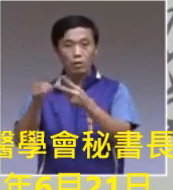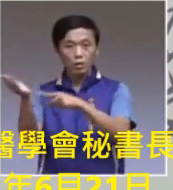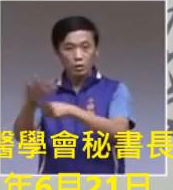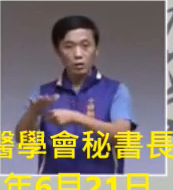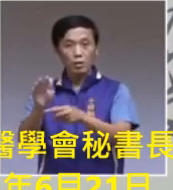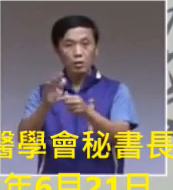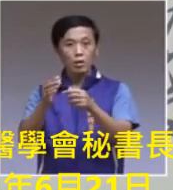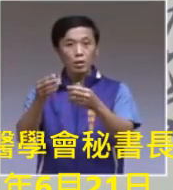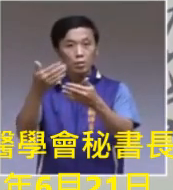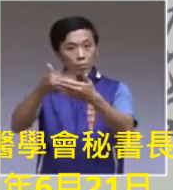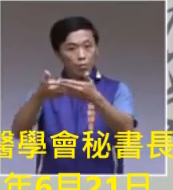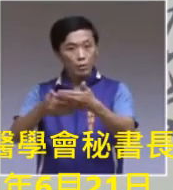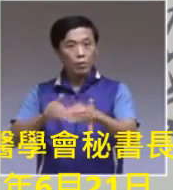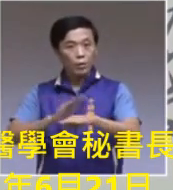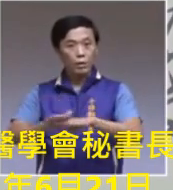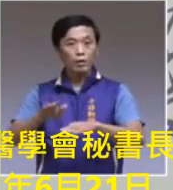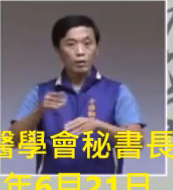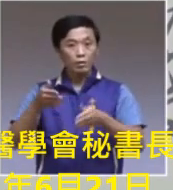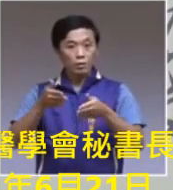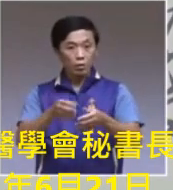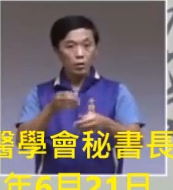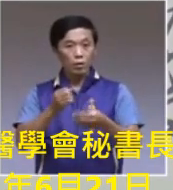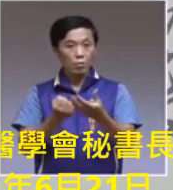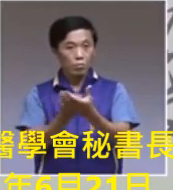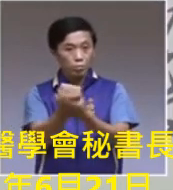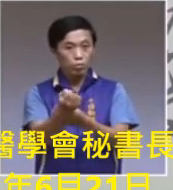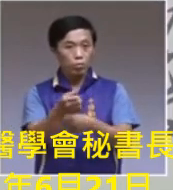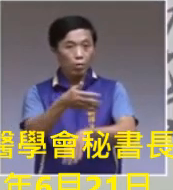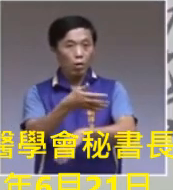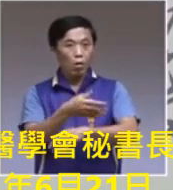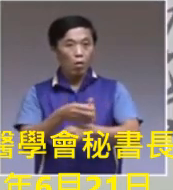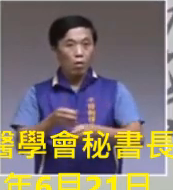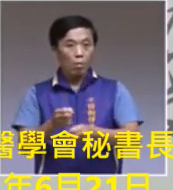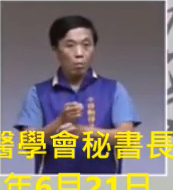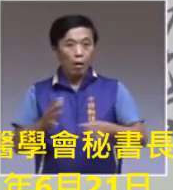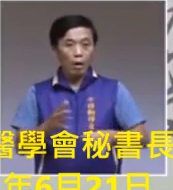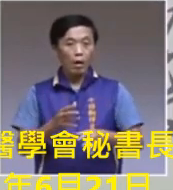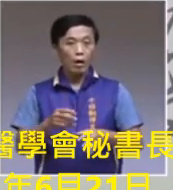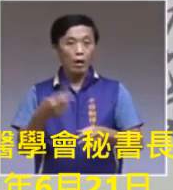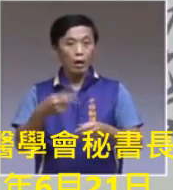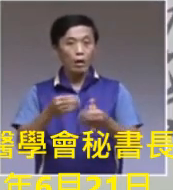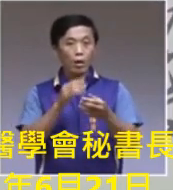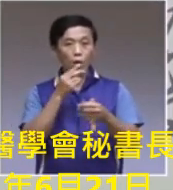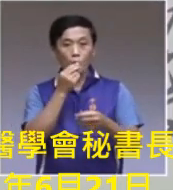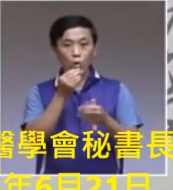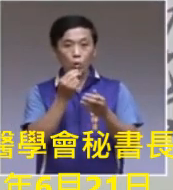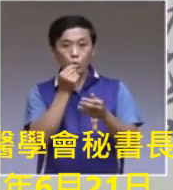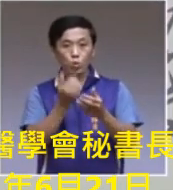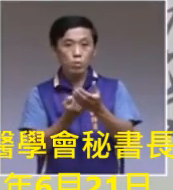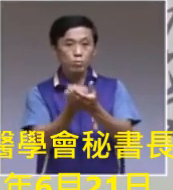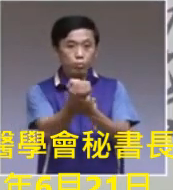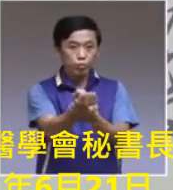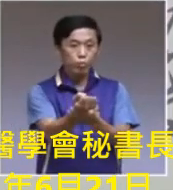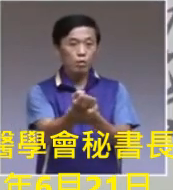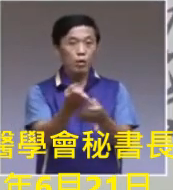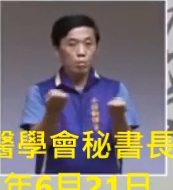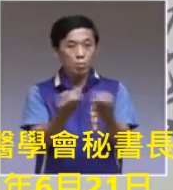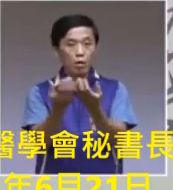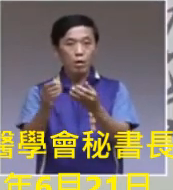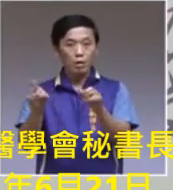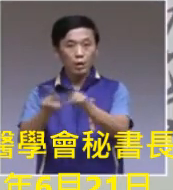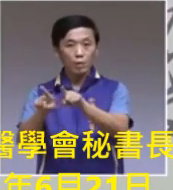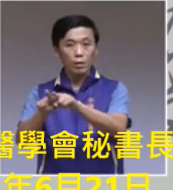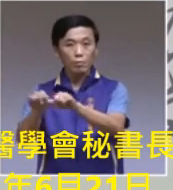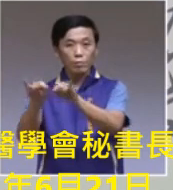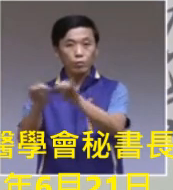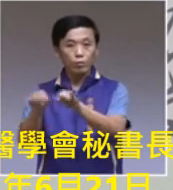于流产以及畸形，还有早产的发生，跟一般的孕妇是没